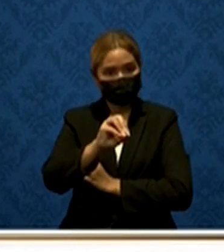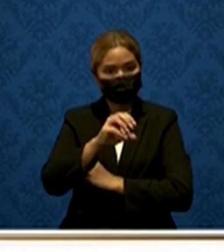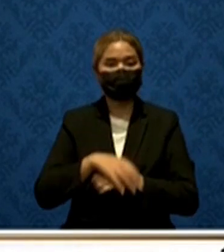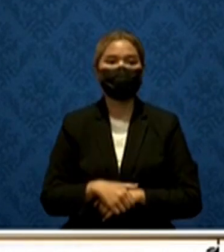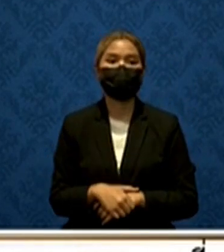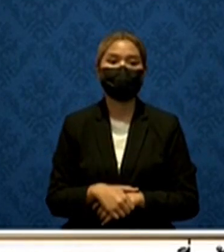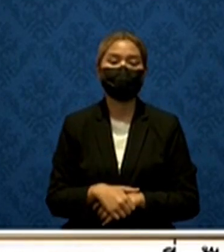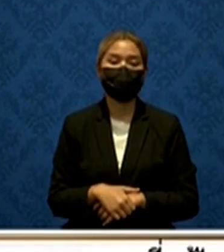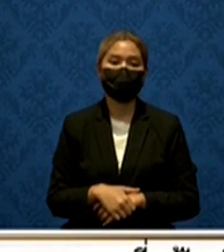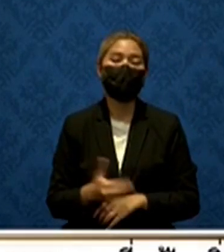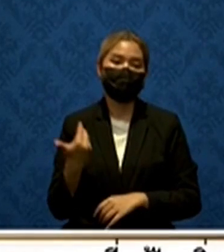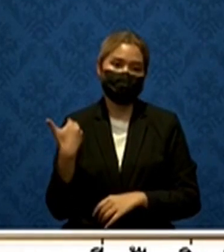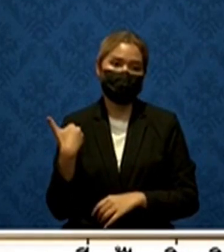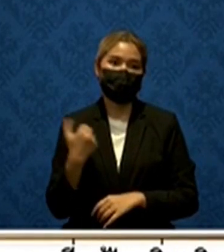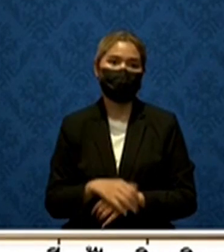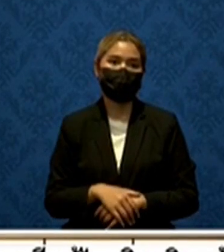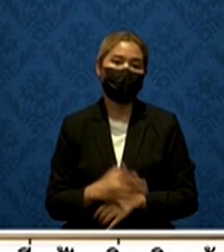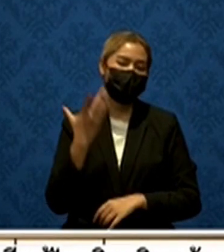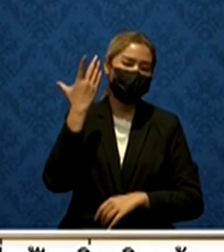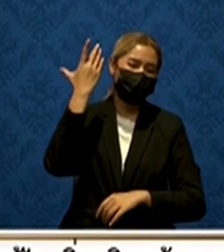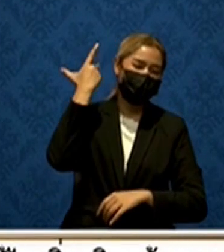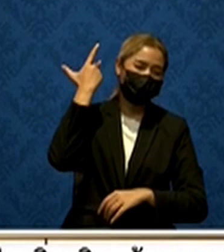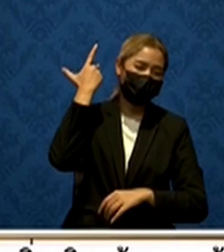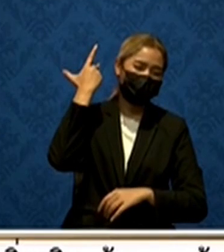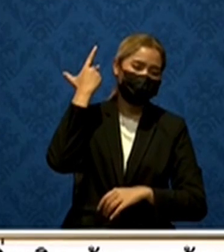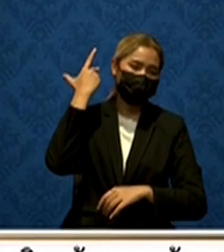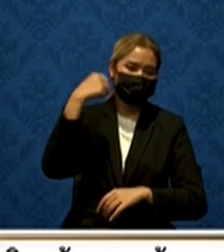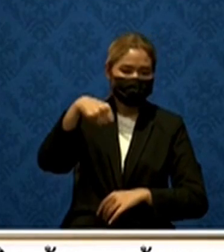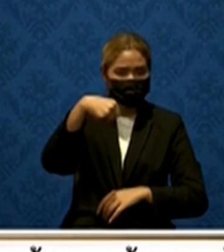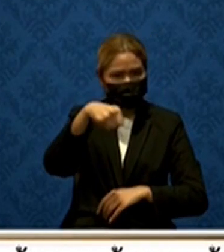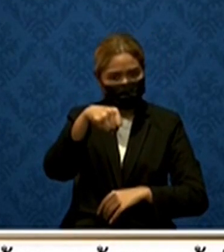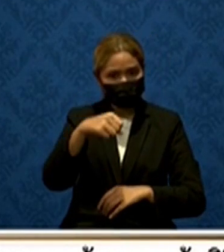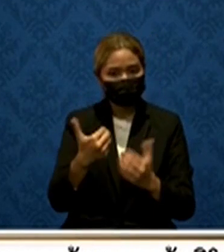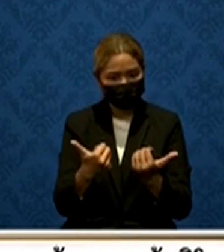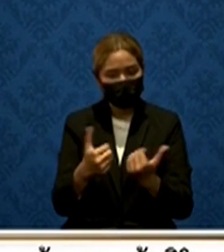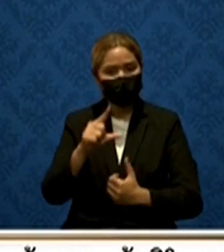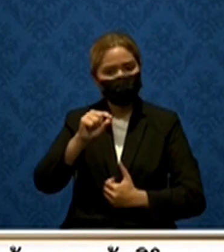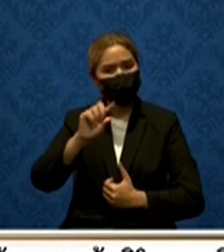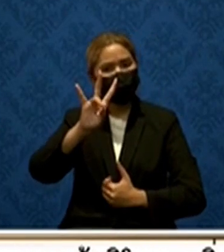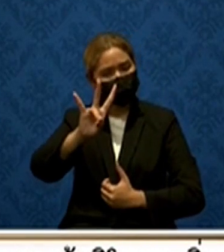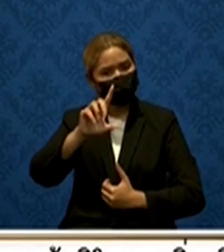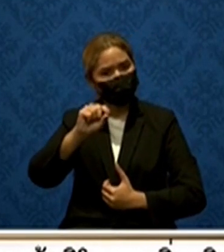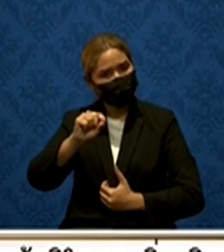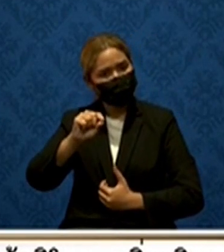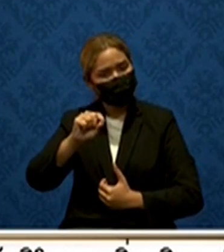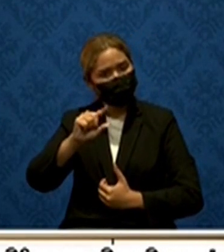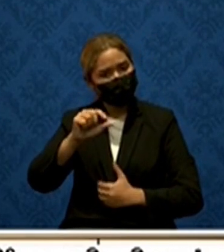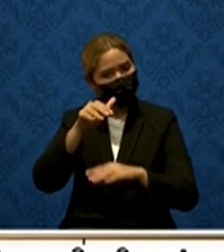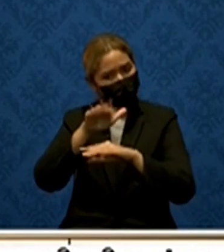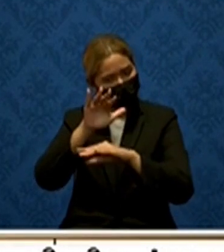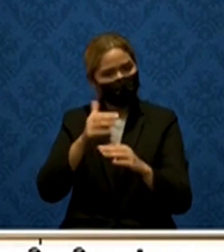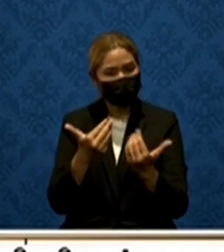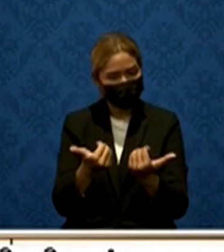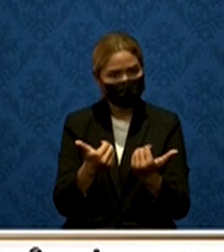ก้อนถ้วยเมื่อก่อนโ 10 บาทเดี๋ยน 2526 27ผมไปอสารเขาบอก 30 คร